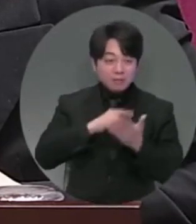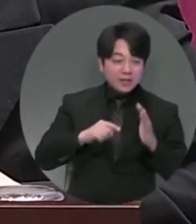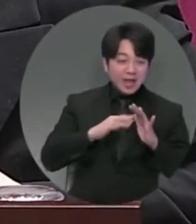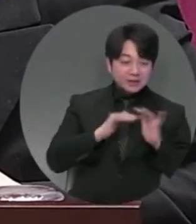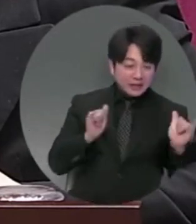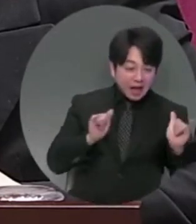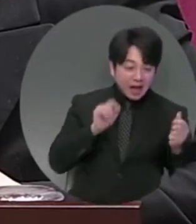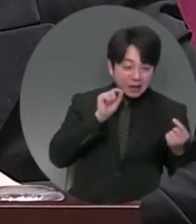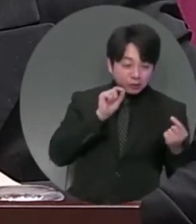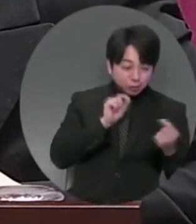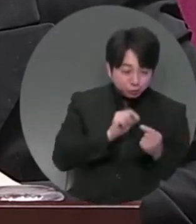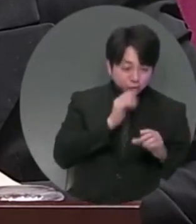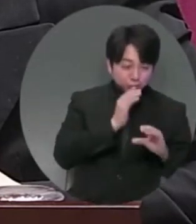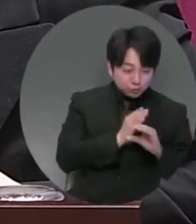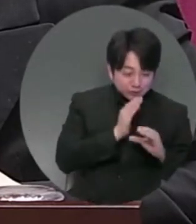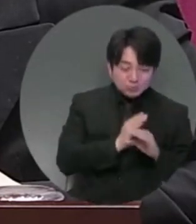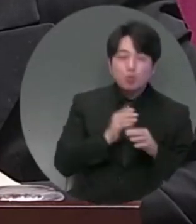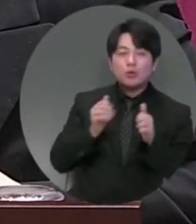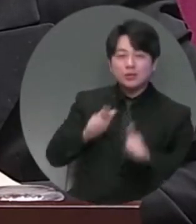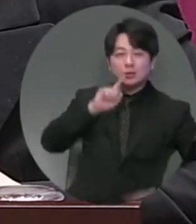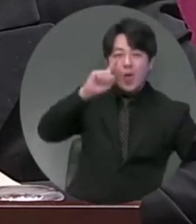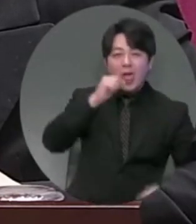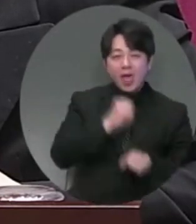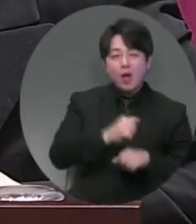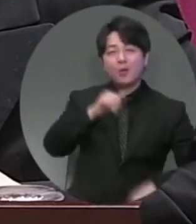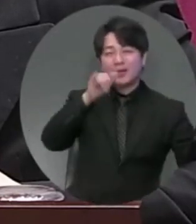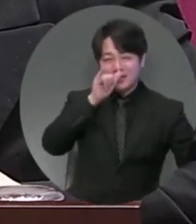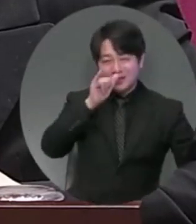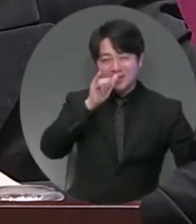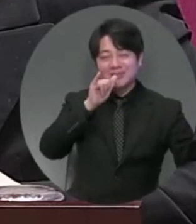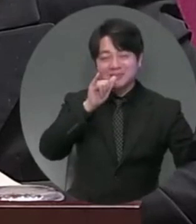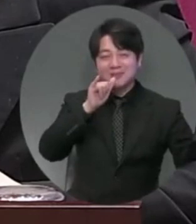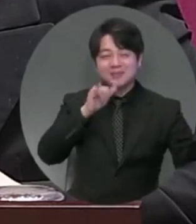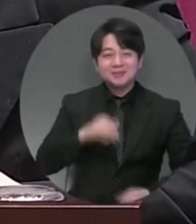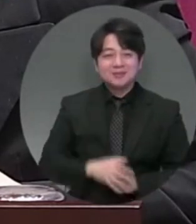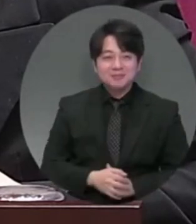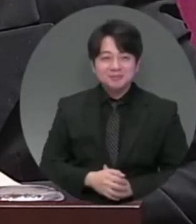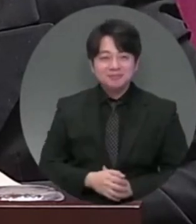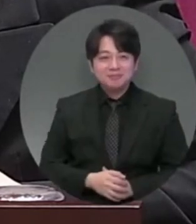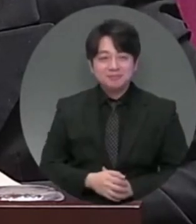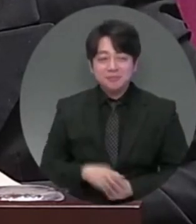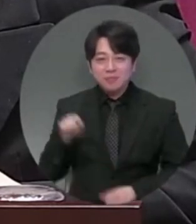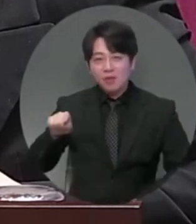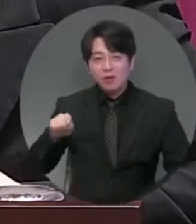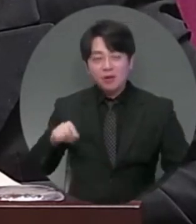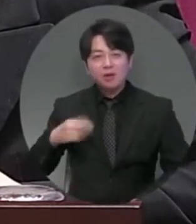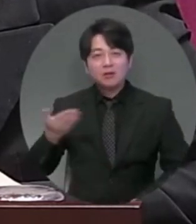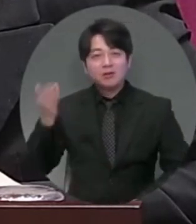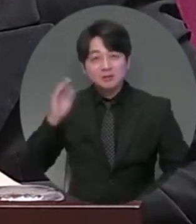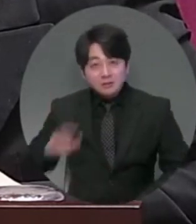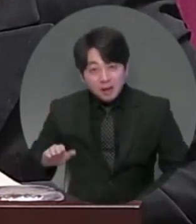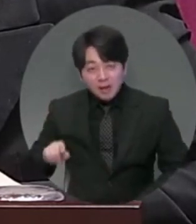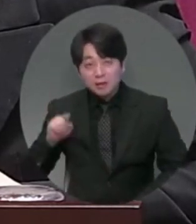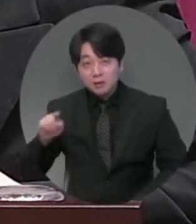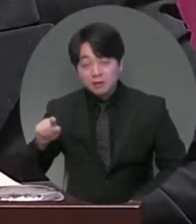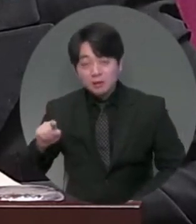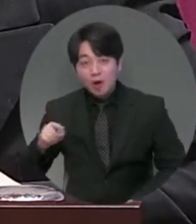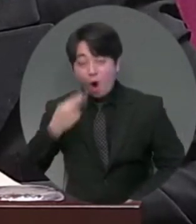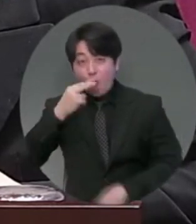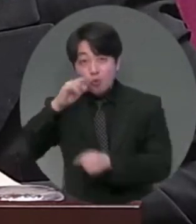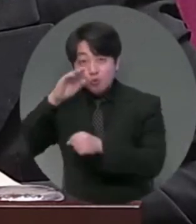가고 있다는 점 그리고 그 부분에 대해서도 그렇지만 이게 또 억울한 피해자를 만들어서 안 된다는 점도 저희의 기본 원칙입니다 그렇기